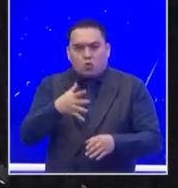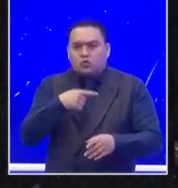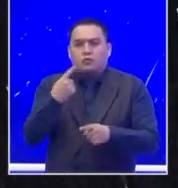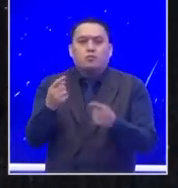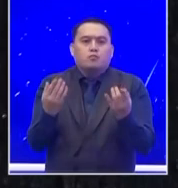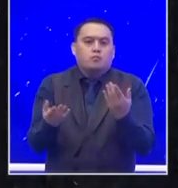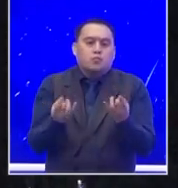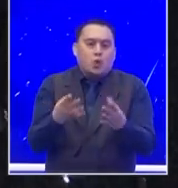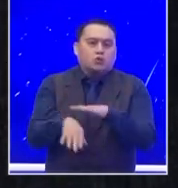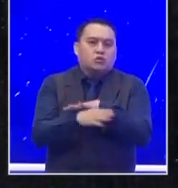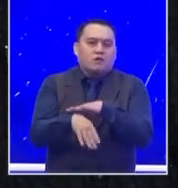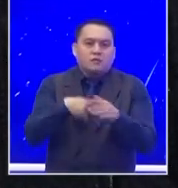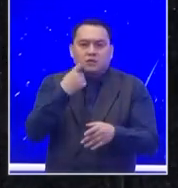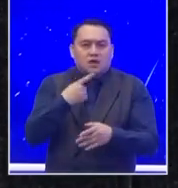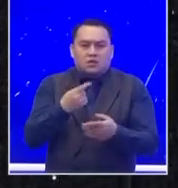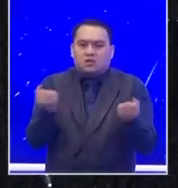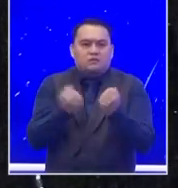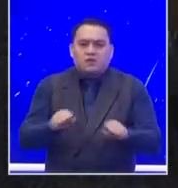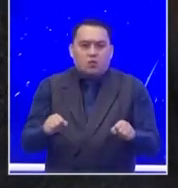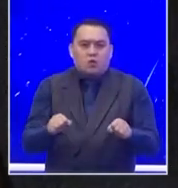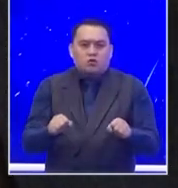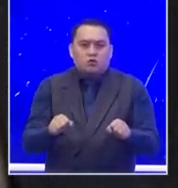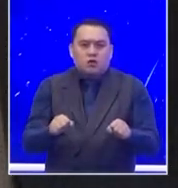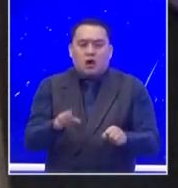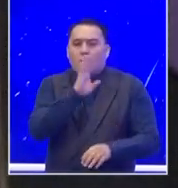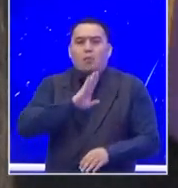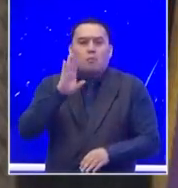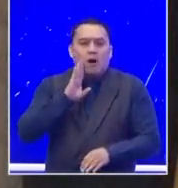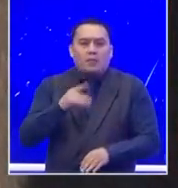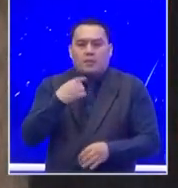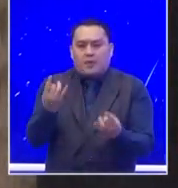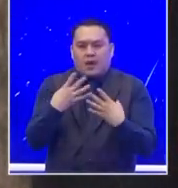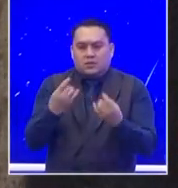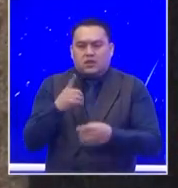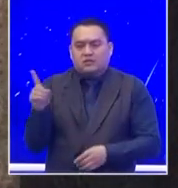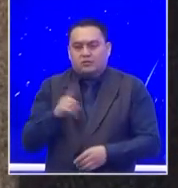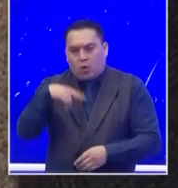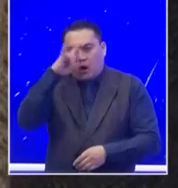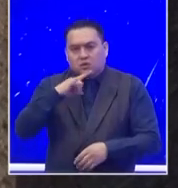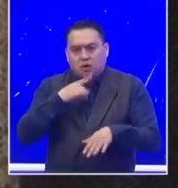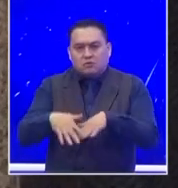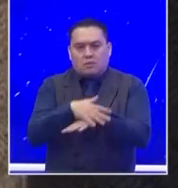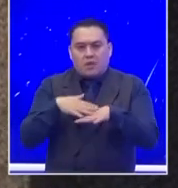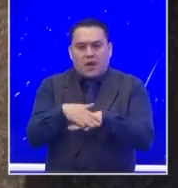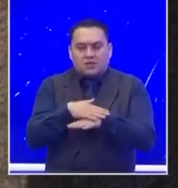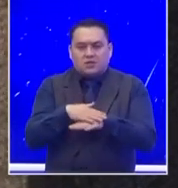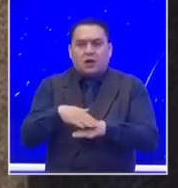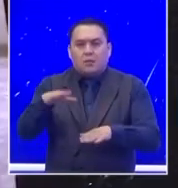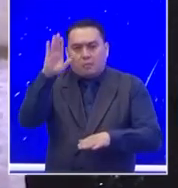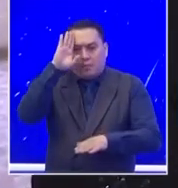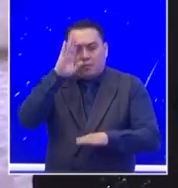Мама моя рассказывала, как выгрузили нас, а казахские местные